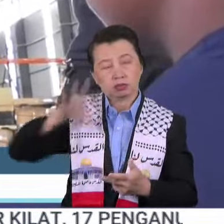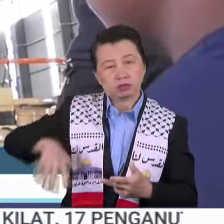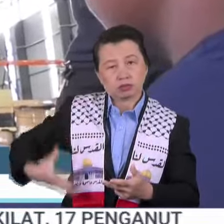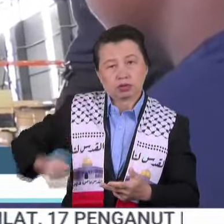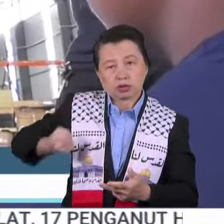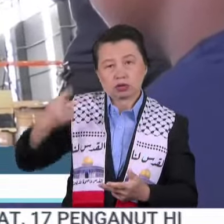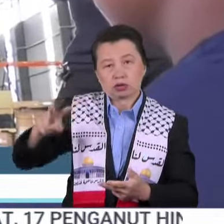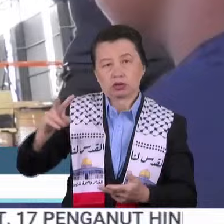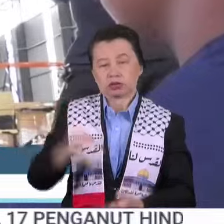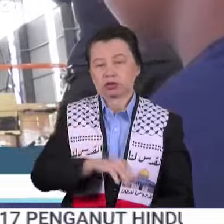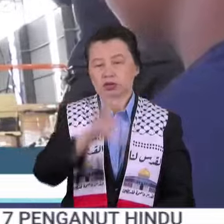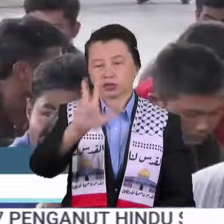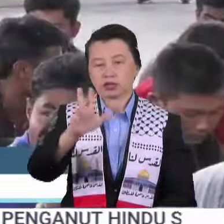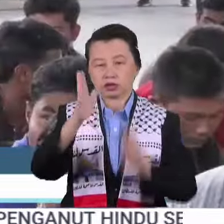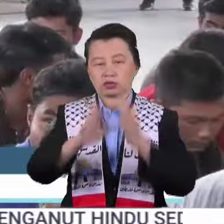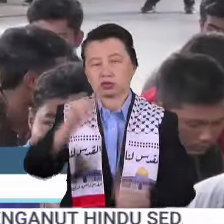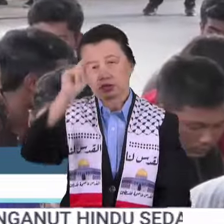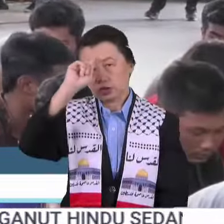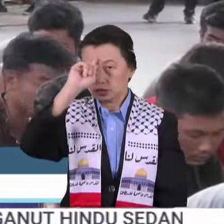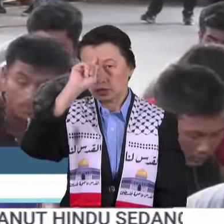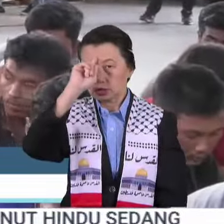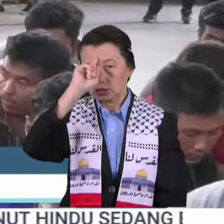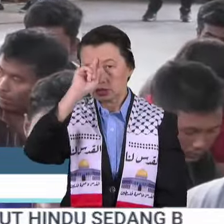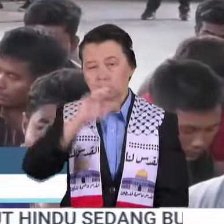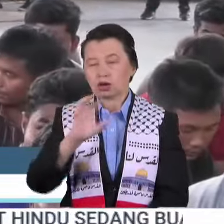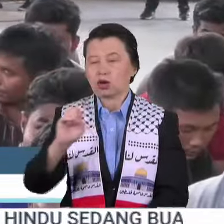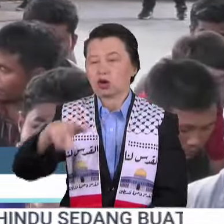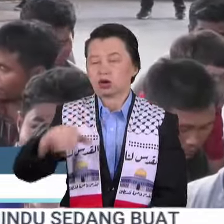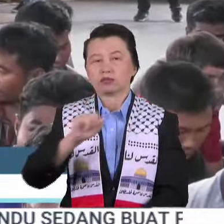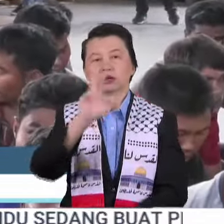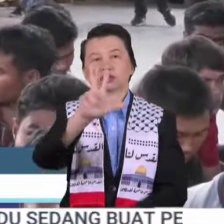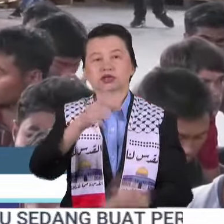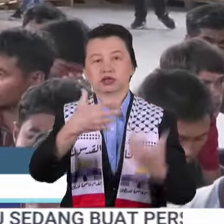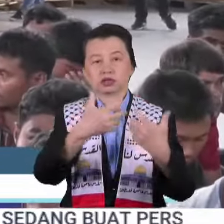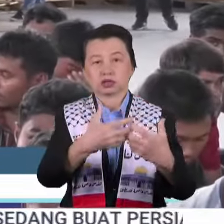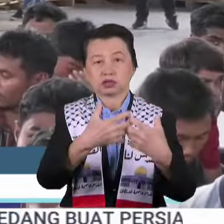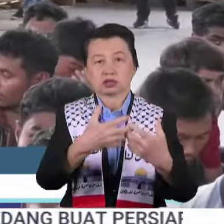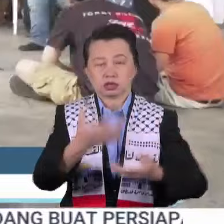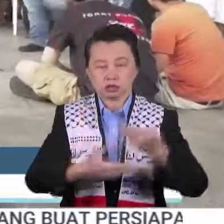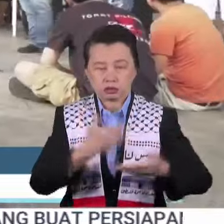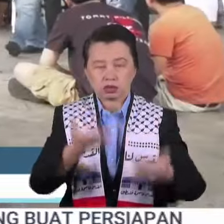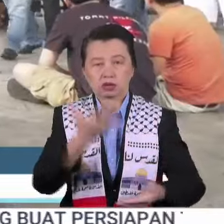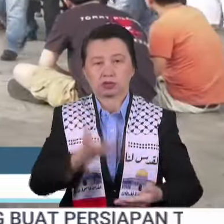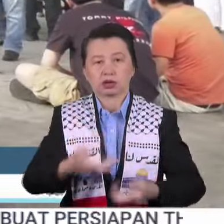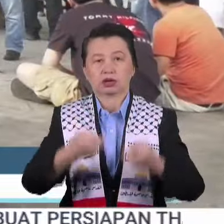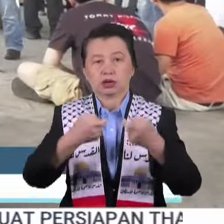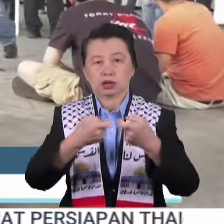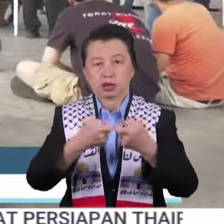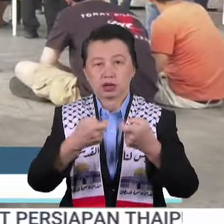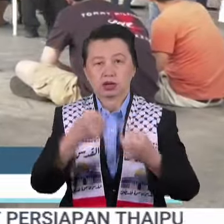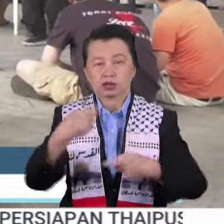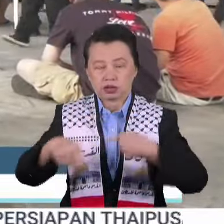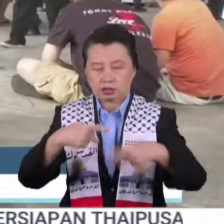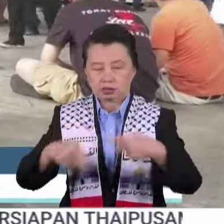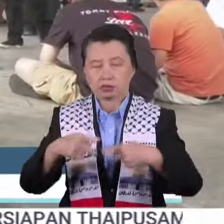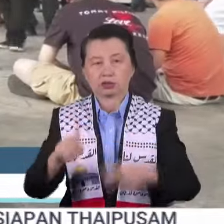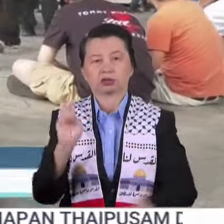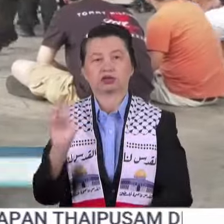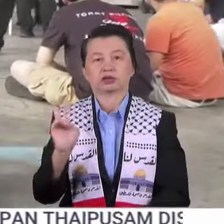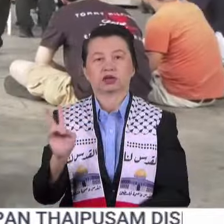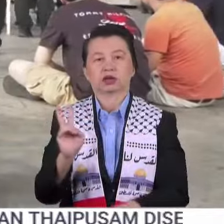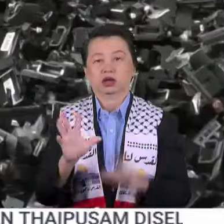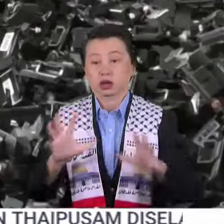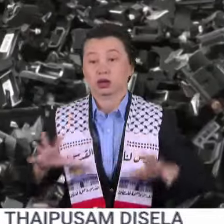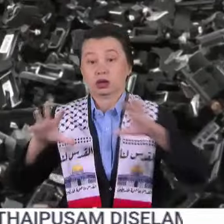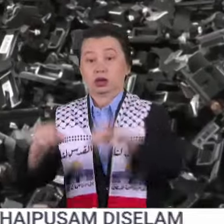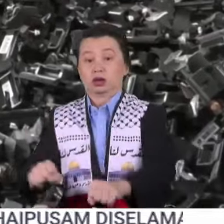12 dan 3 warga India. Operasi melibatkan 3 kilang masing-masing memproses barang elektronik dan plastik terpakai yang